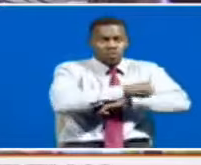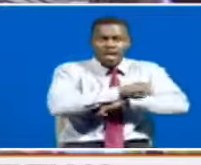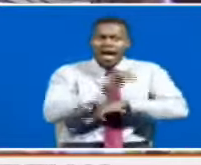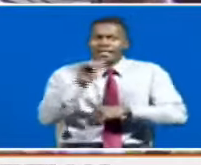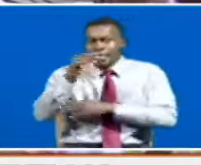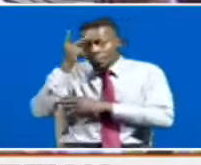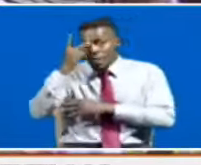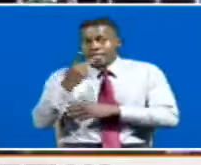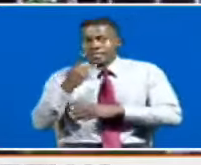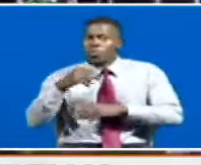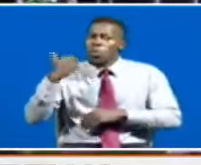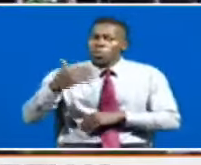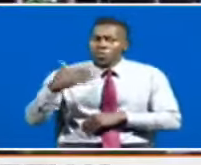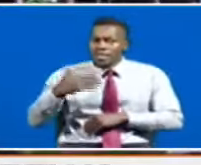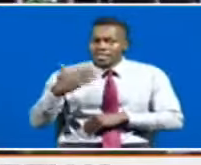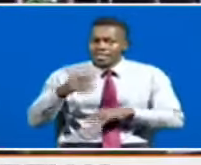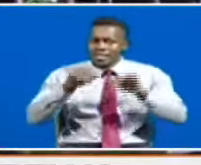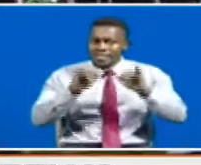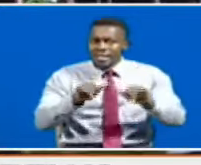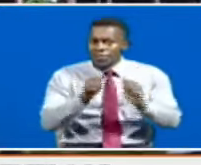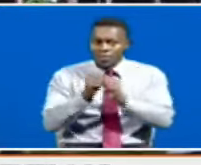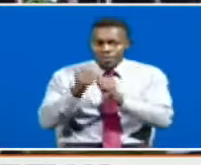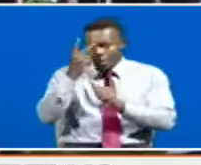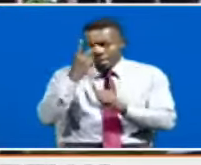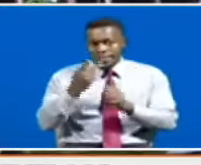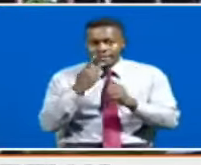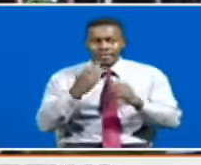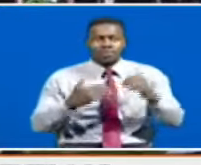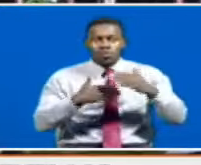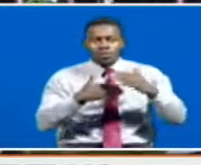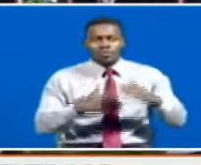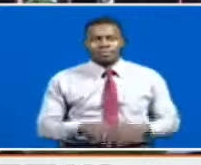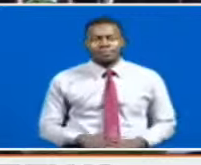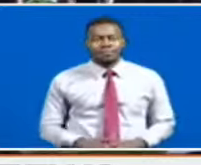wanao ili kufuatilia elimu yao.